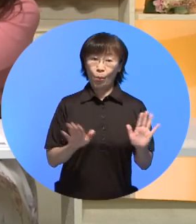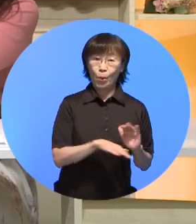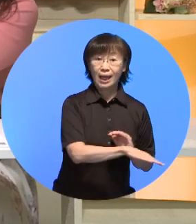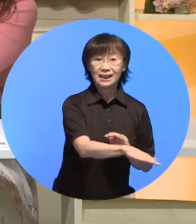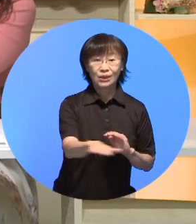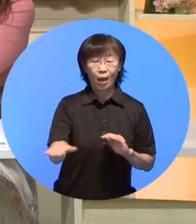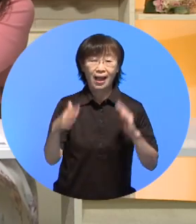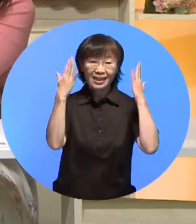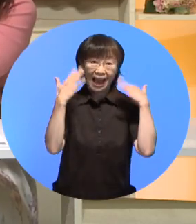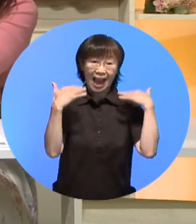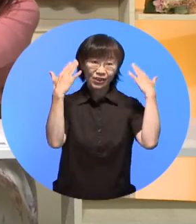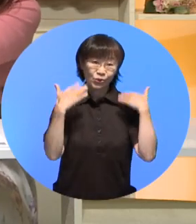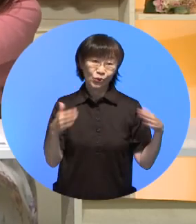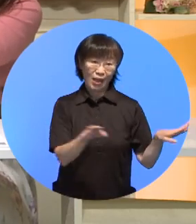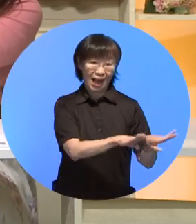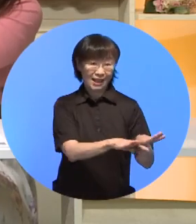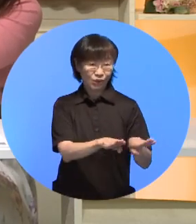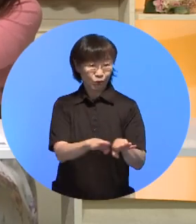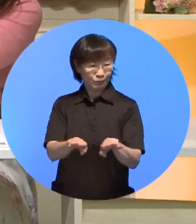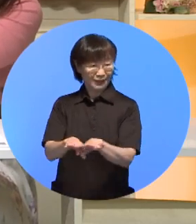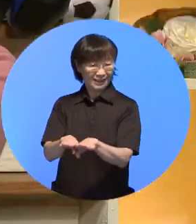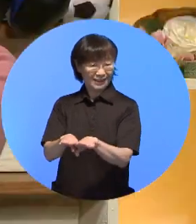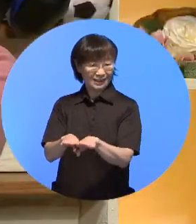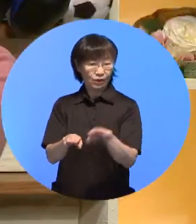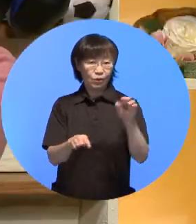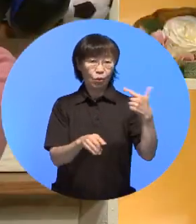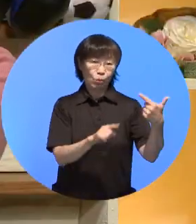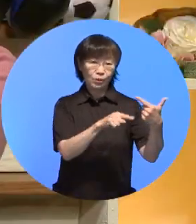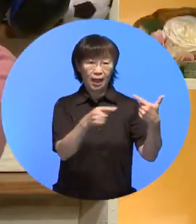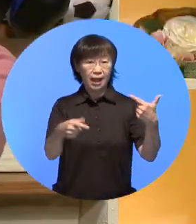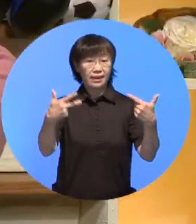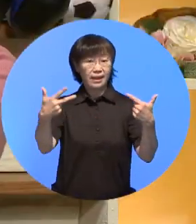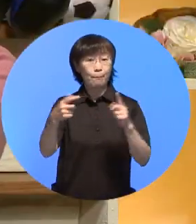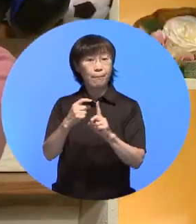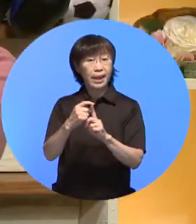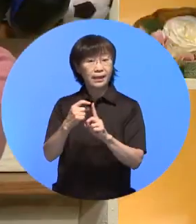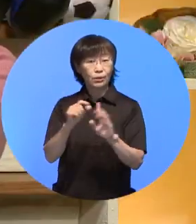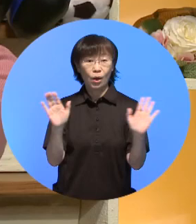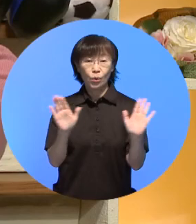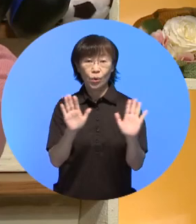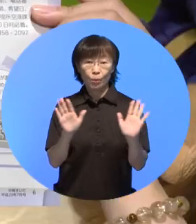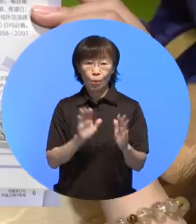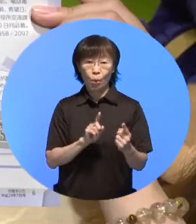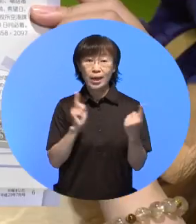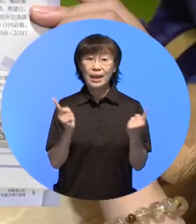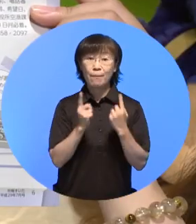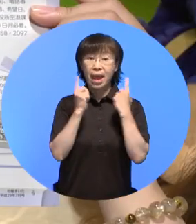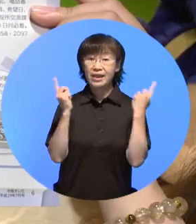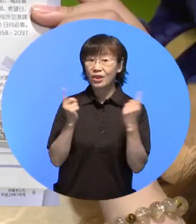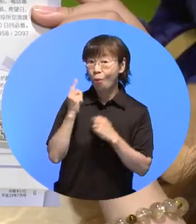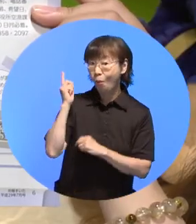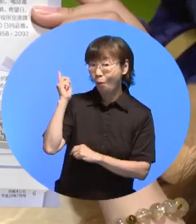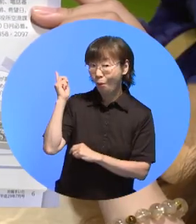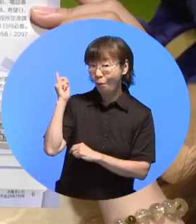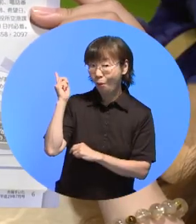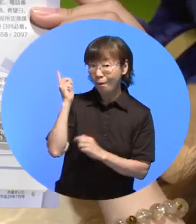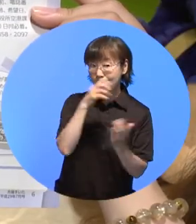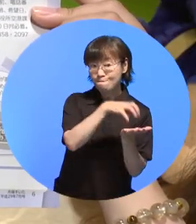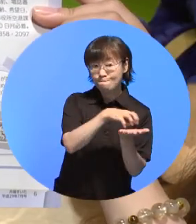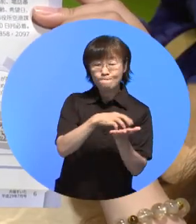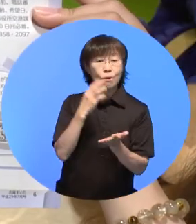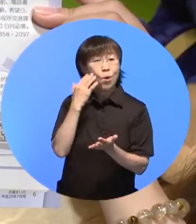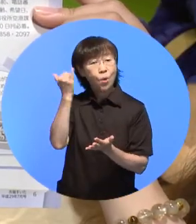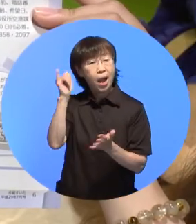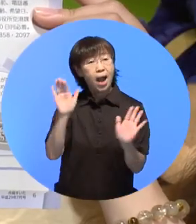季節ですけれどもねはいあの6ページ7ページにはお子さん向けの夏休みイベントも紹介しておりますえ親子で参加できるもの